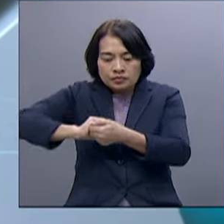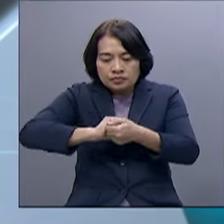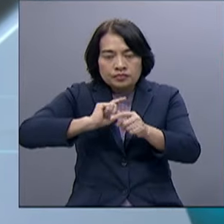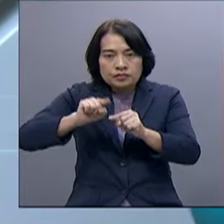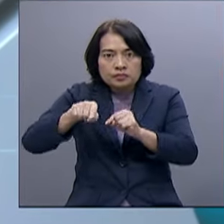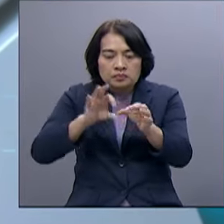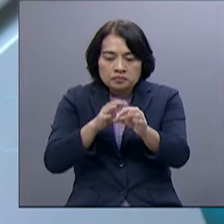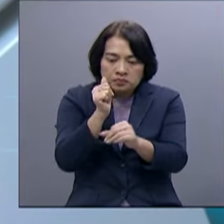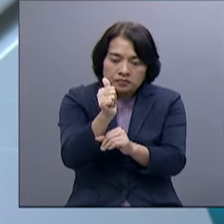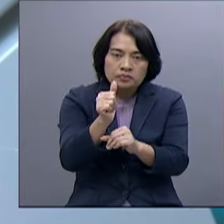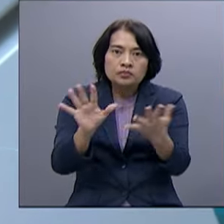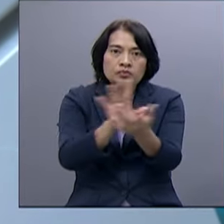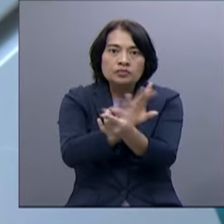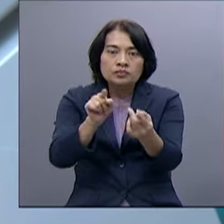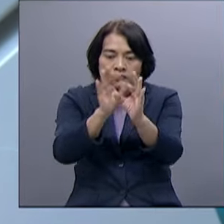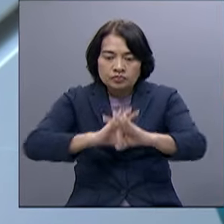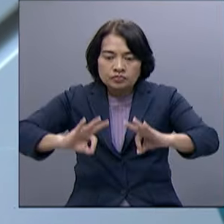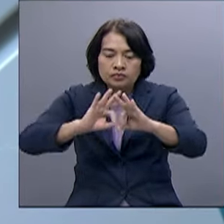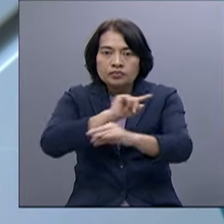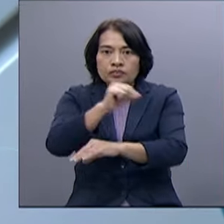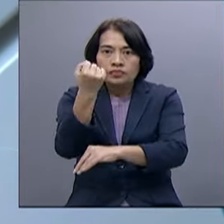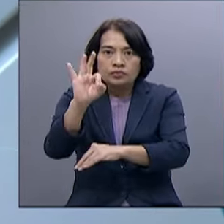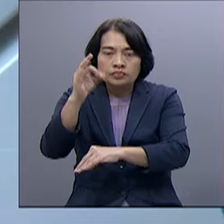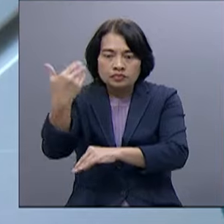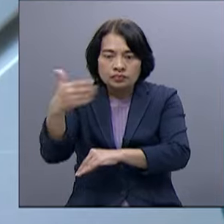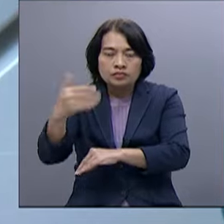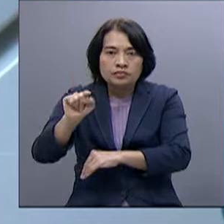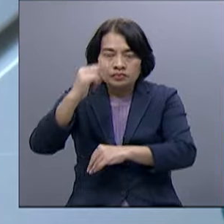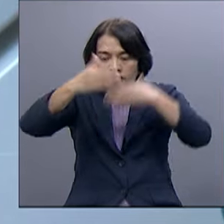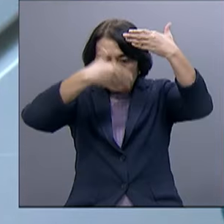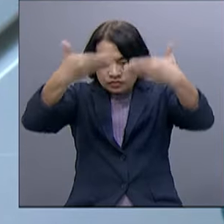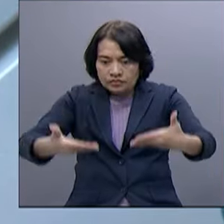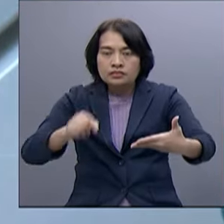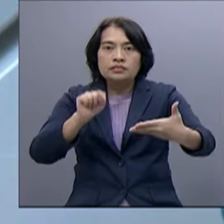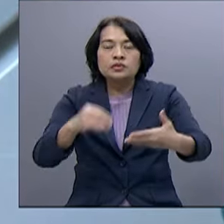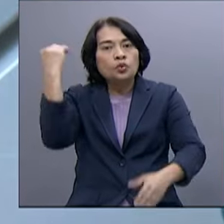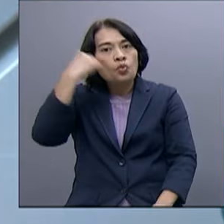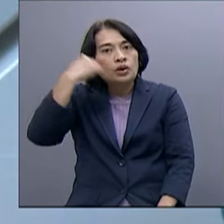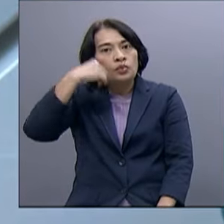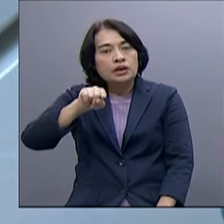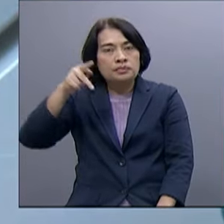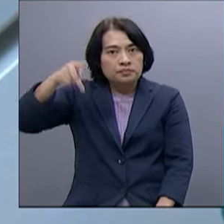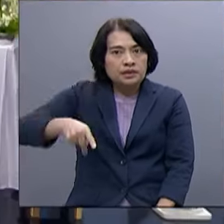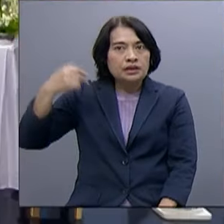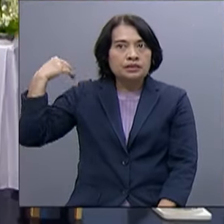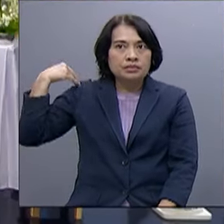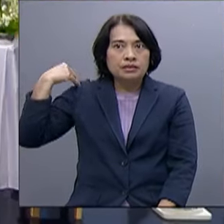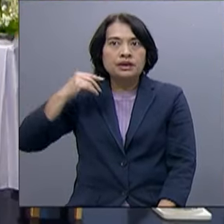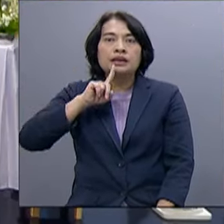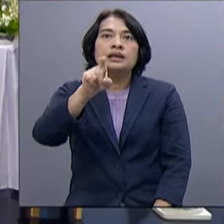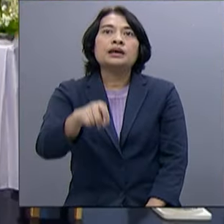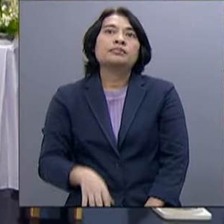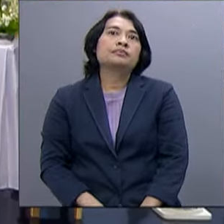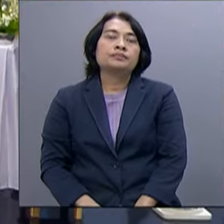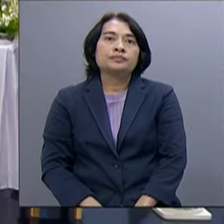การด้วยกันถ้าจะไปนอกจากวันที่19แล้วเนี่ยในกิจกรรมในรายละเอียดในทุกๆวันจะมีความพิเศษอะไรอีกบ้างคะ ก็อย่างที่นำเรียน